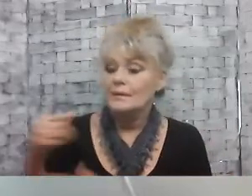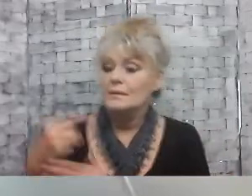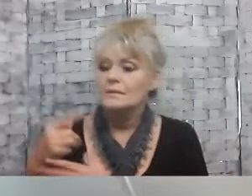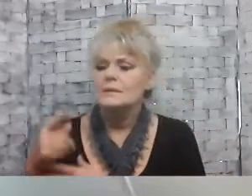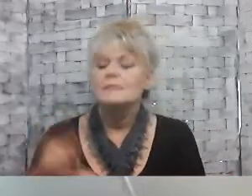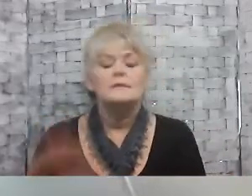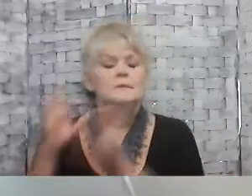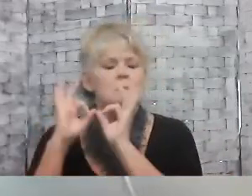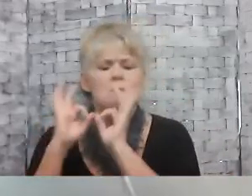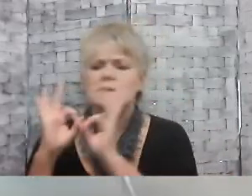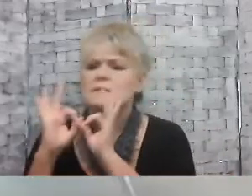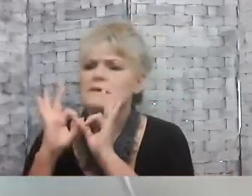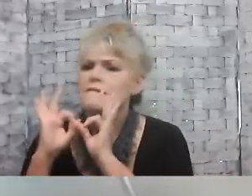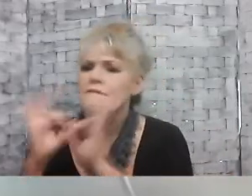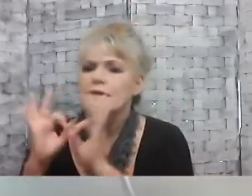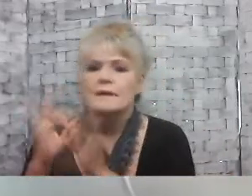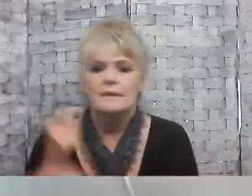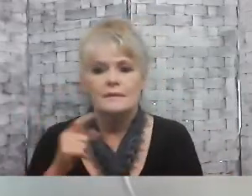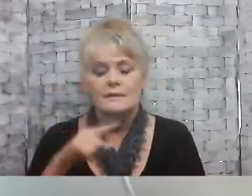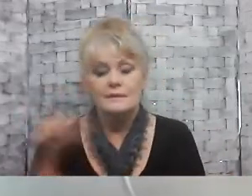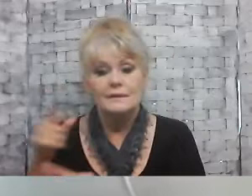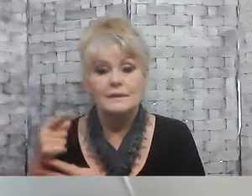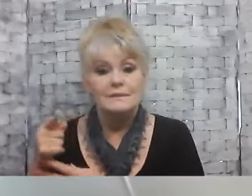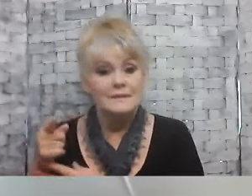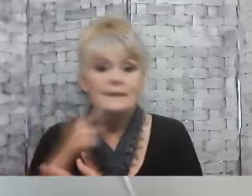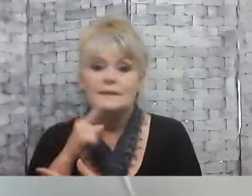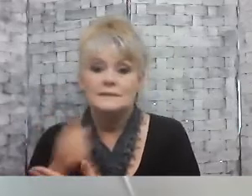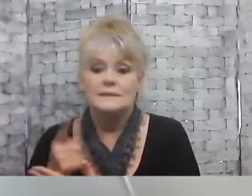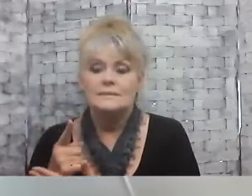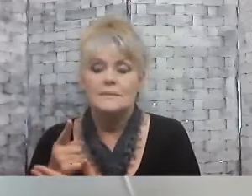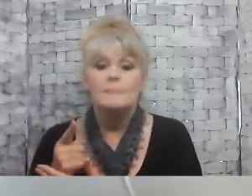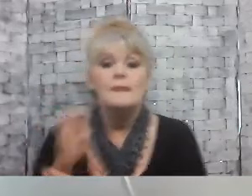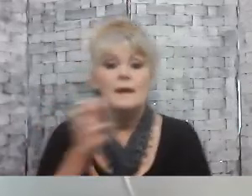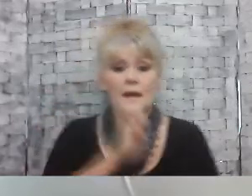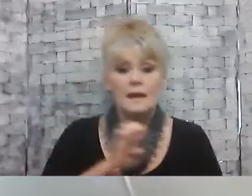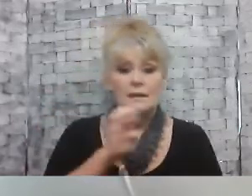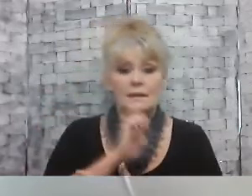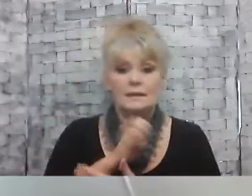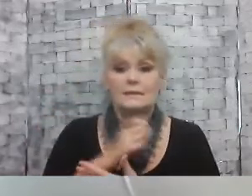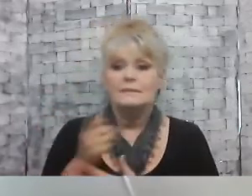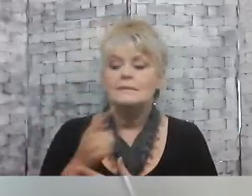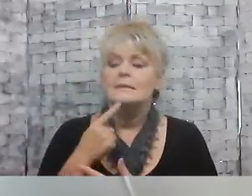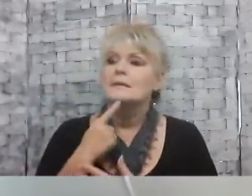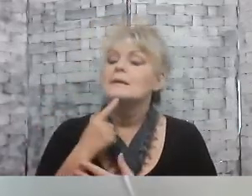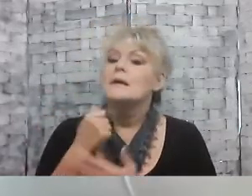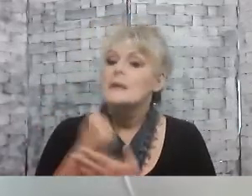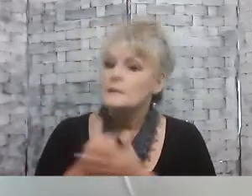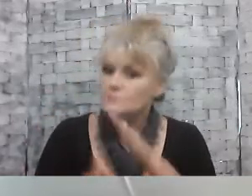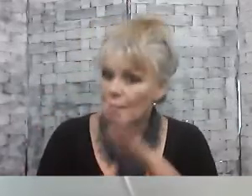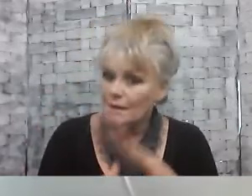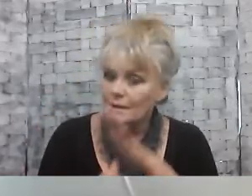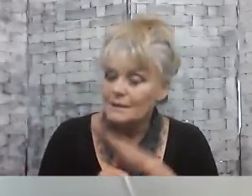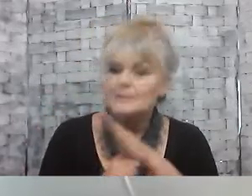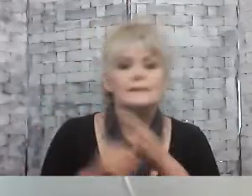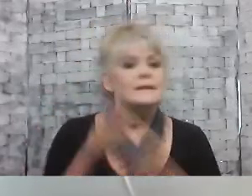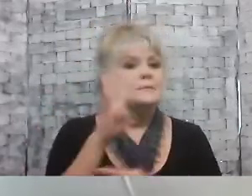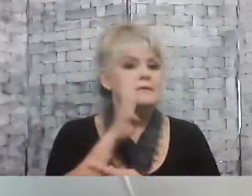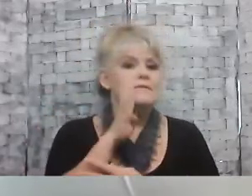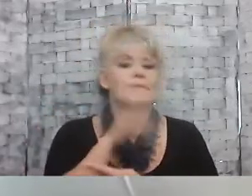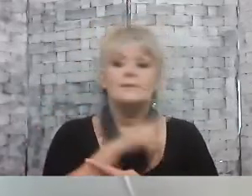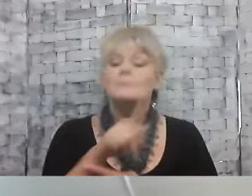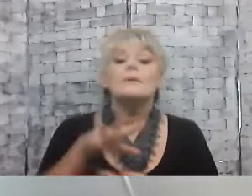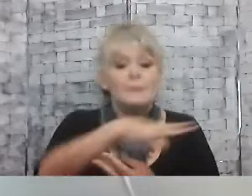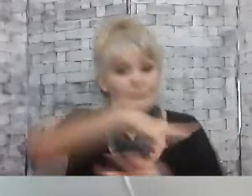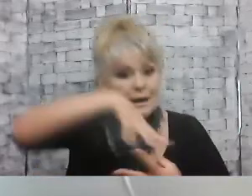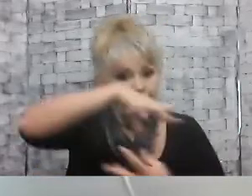Of is nogal iets baie spesifieks? Hulle gaan nie net met water gedoop word nie, maar die Heilige Gees. Hy het hulle